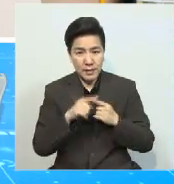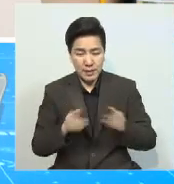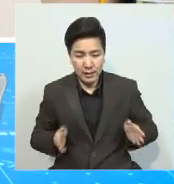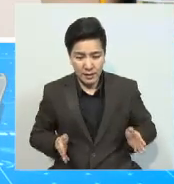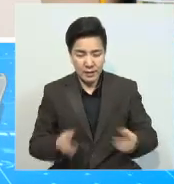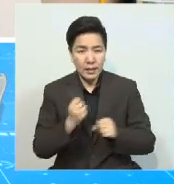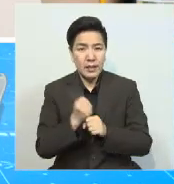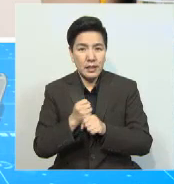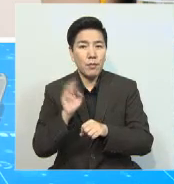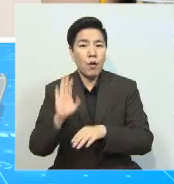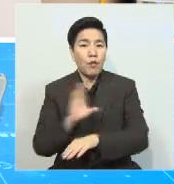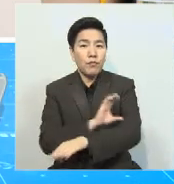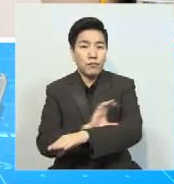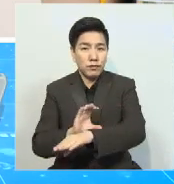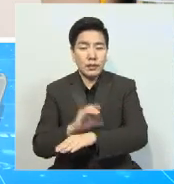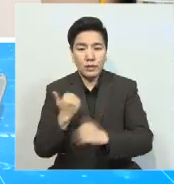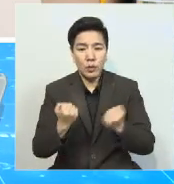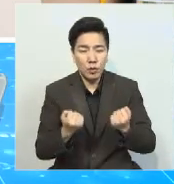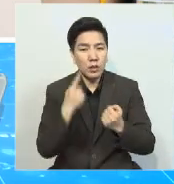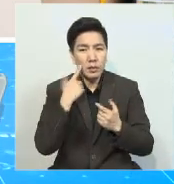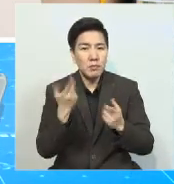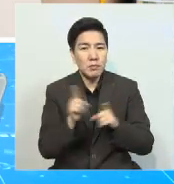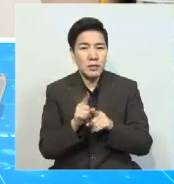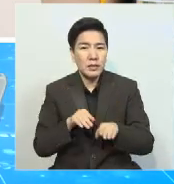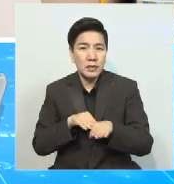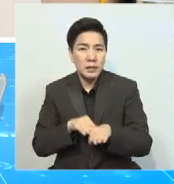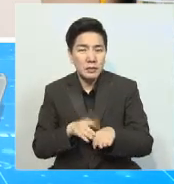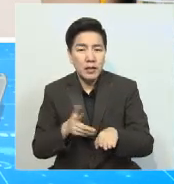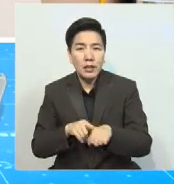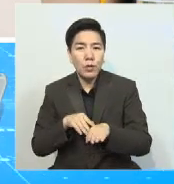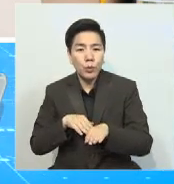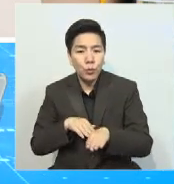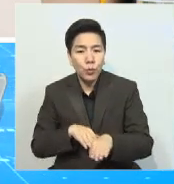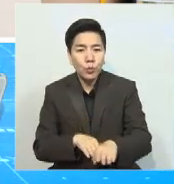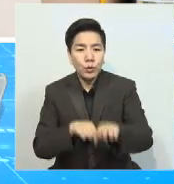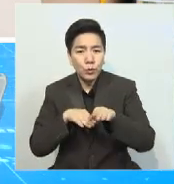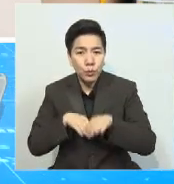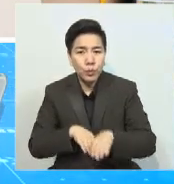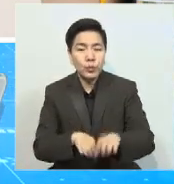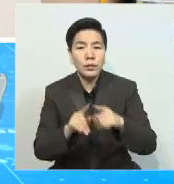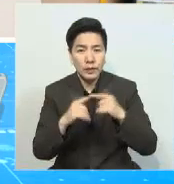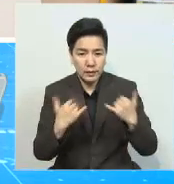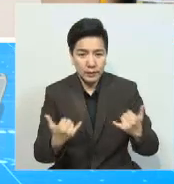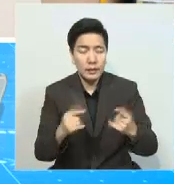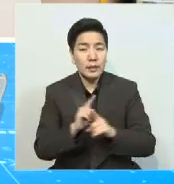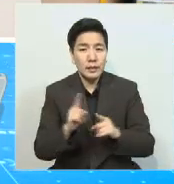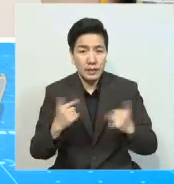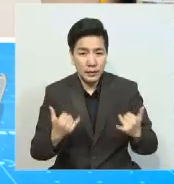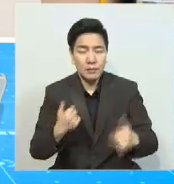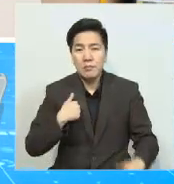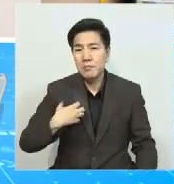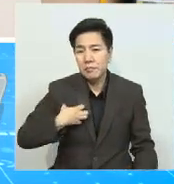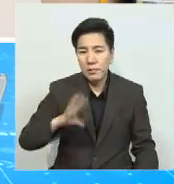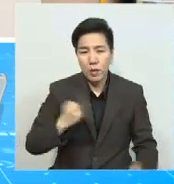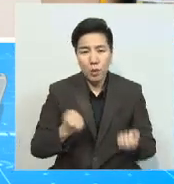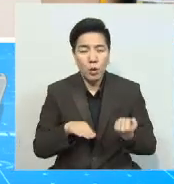ทางรถไฟฟ้าหมดจะสังเกตว่ารถมันไม่ถึงขนาดหยุดชะงักแต่มันค่อยๆไหลไปได้นะครับเพราะนั้นไม่อย